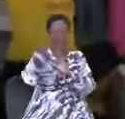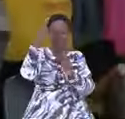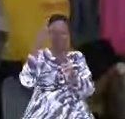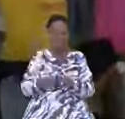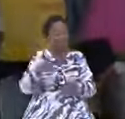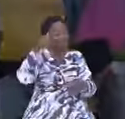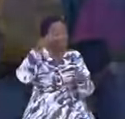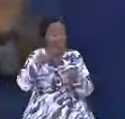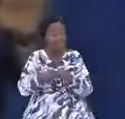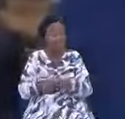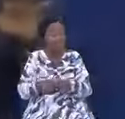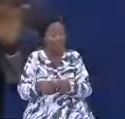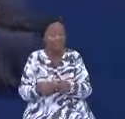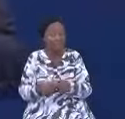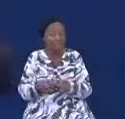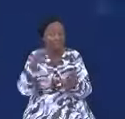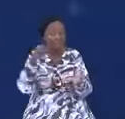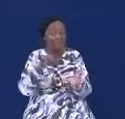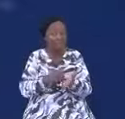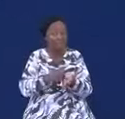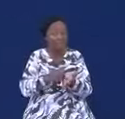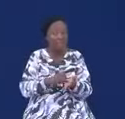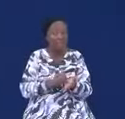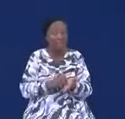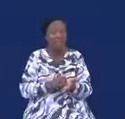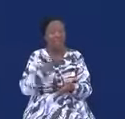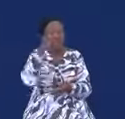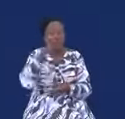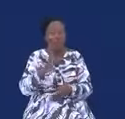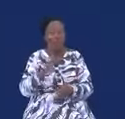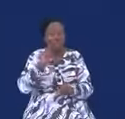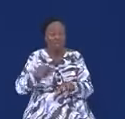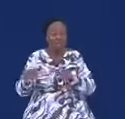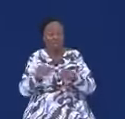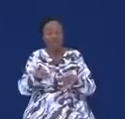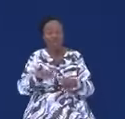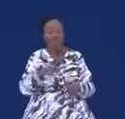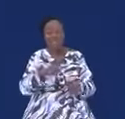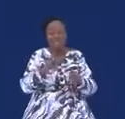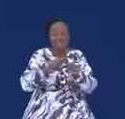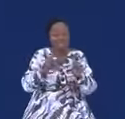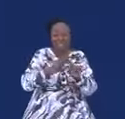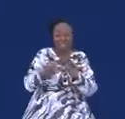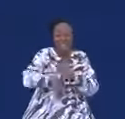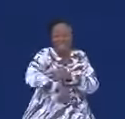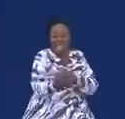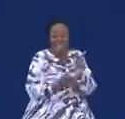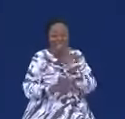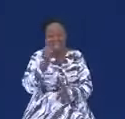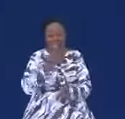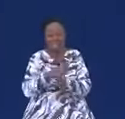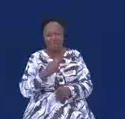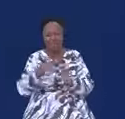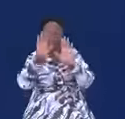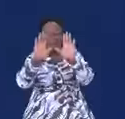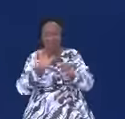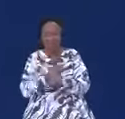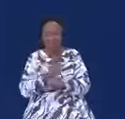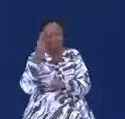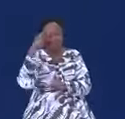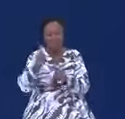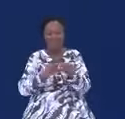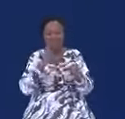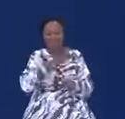il a fait tous eu de miracle pour les autres et pour toi ne sera pas une exception